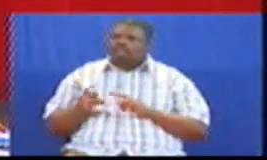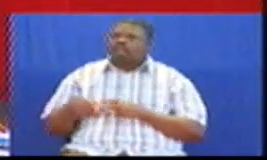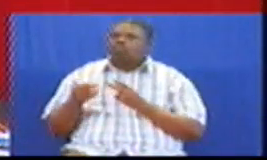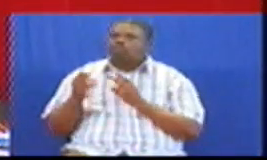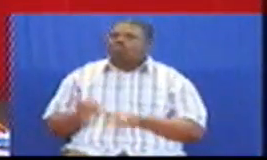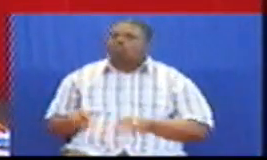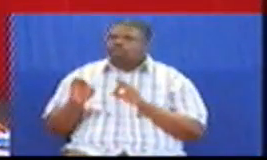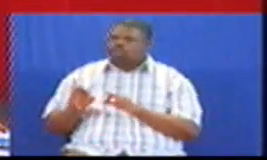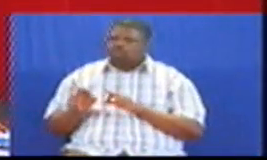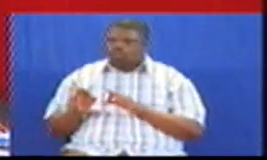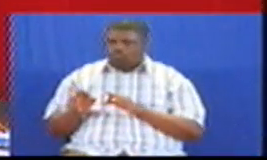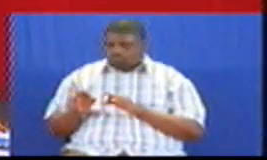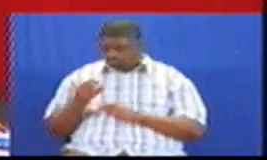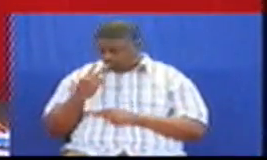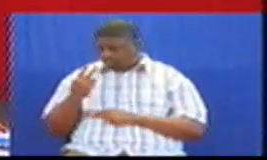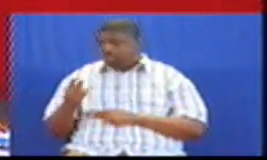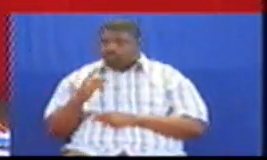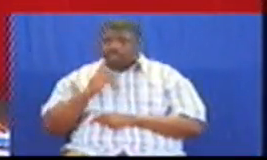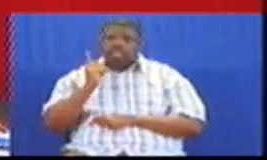maboresho tunayatazama kila siku.